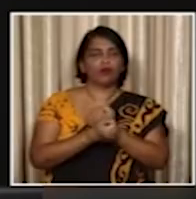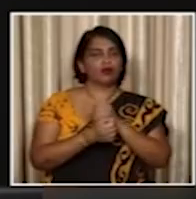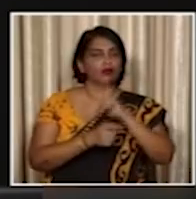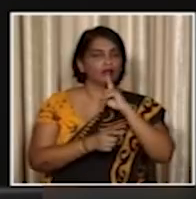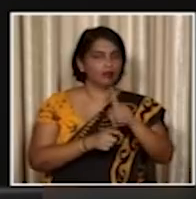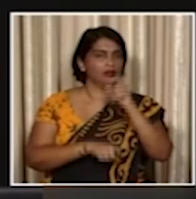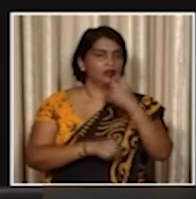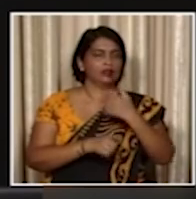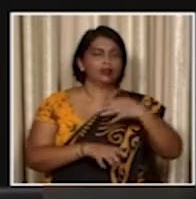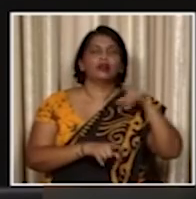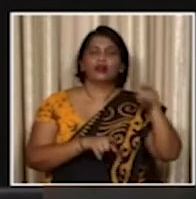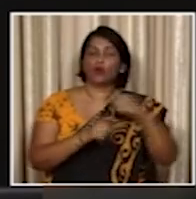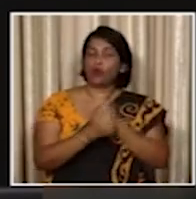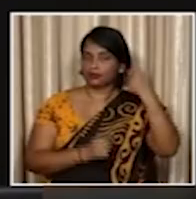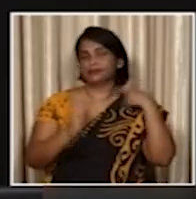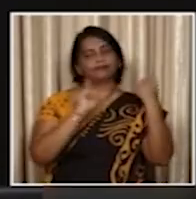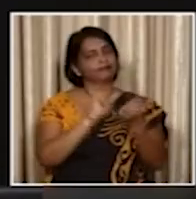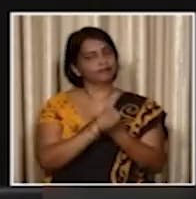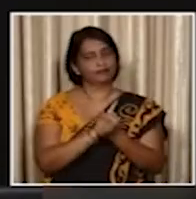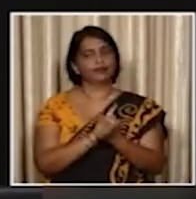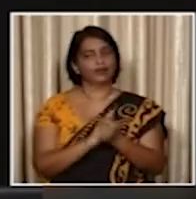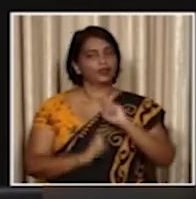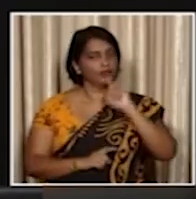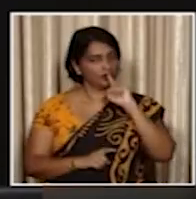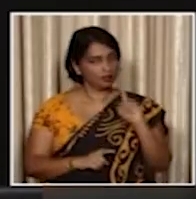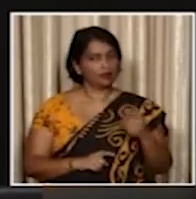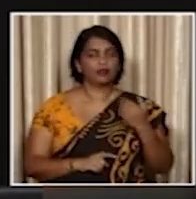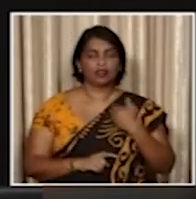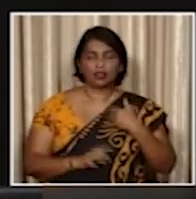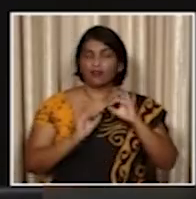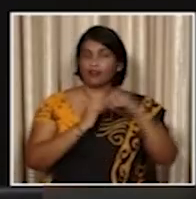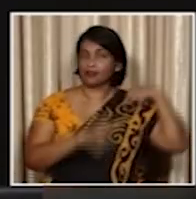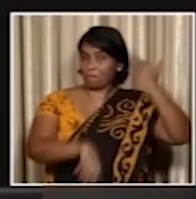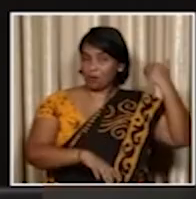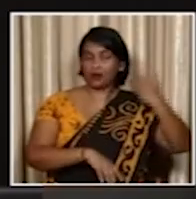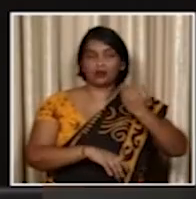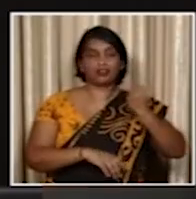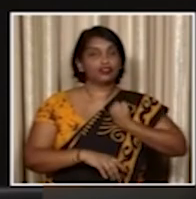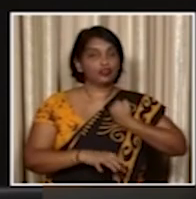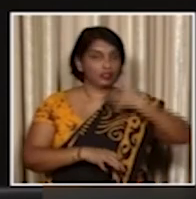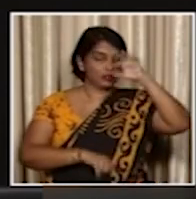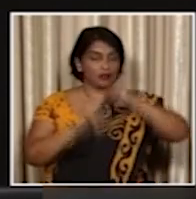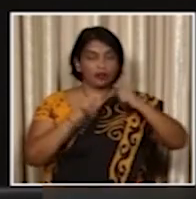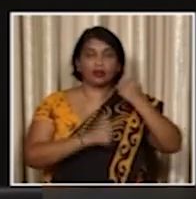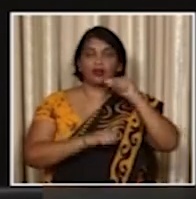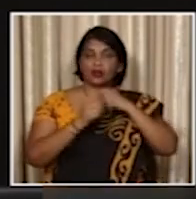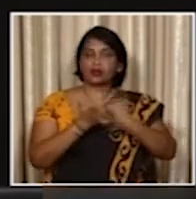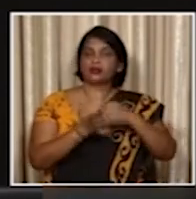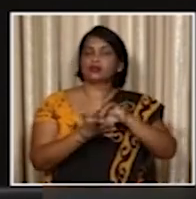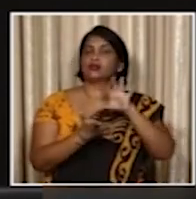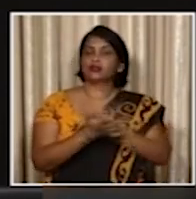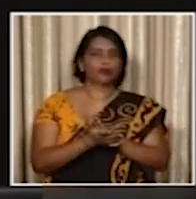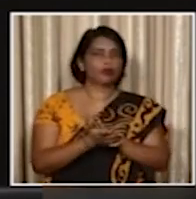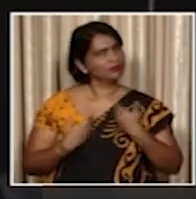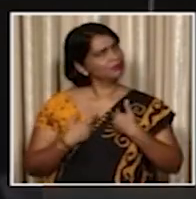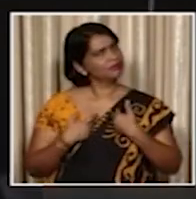නිලධාරීන්. ඒ නිසා අපි පොලිස්පතිතුමා හම්බෙලා ඉල්ලීමක් කළා අපේ පාරම්පරික වෛද්‍යවරුන්ට ප්‍රතිකාර කරන්න ලියාපදිංචි අවශ්‍ය වෙන්නේ